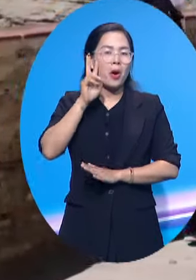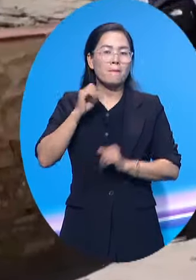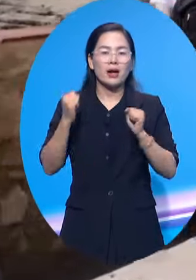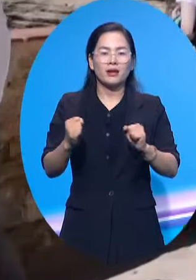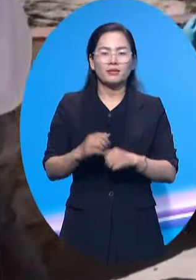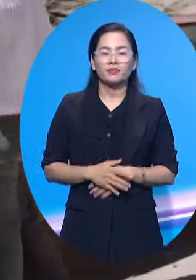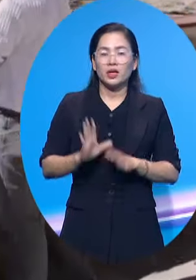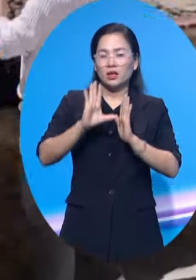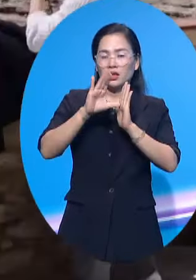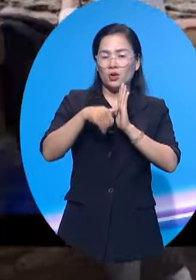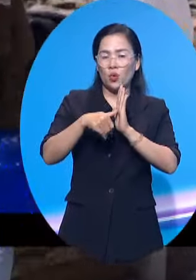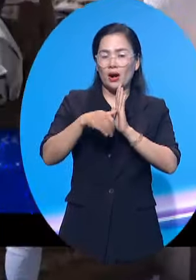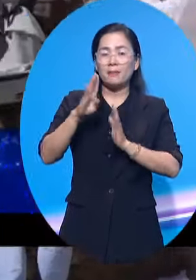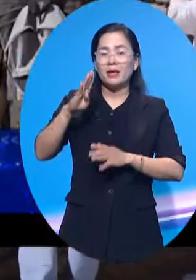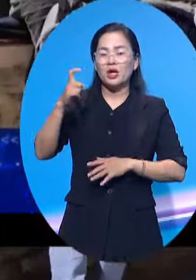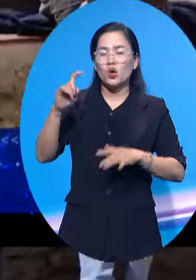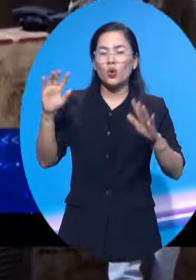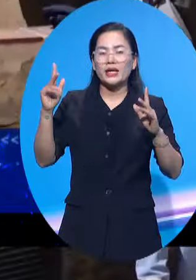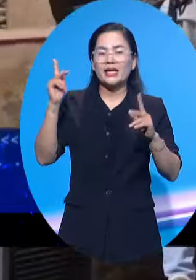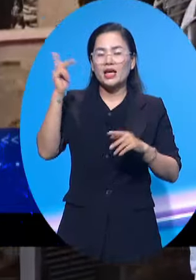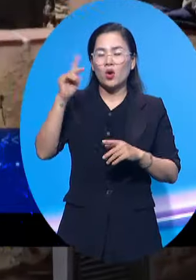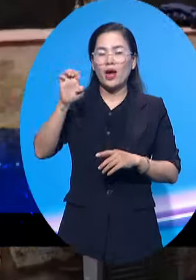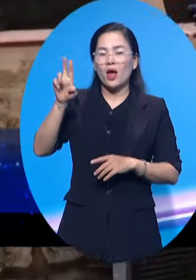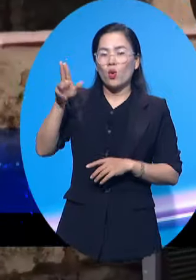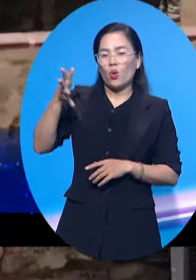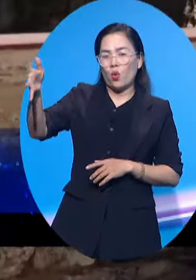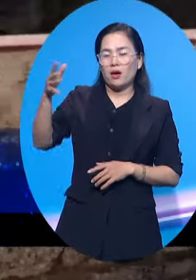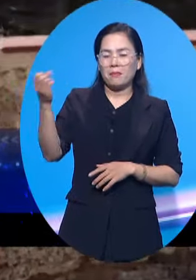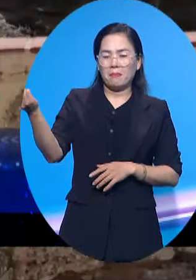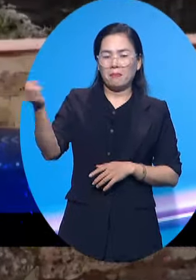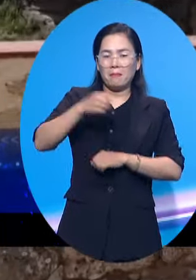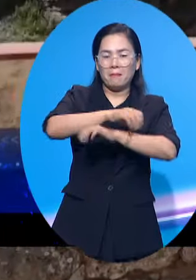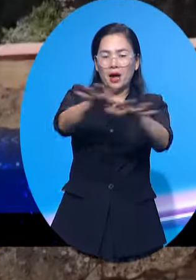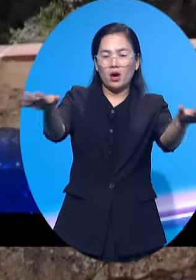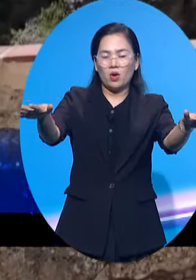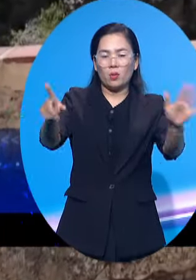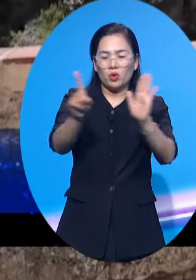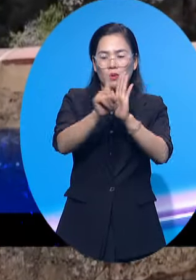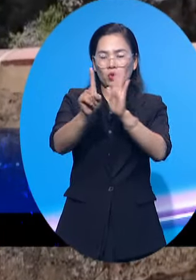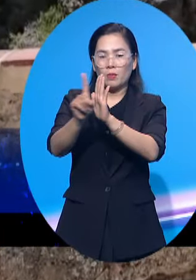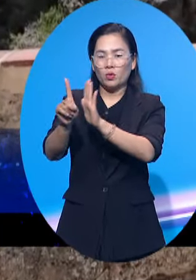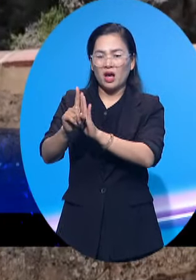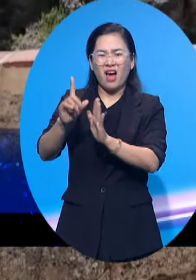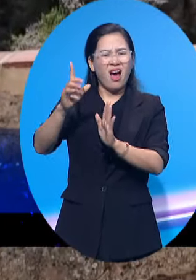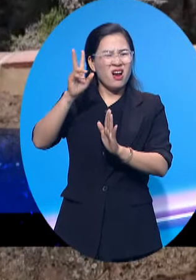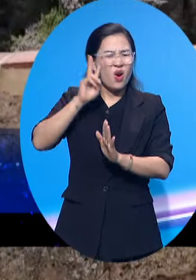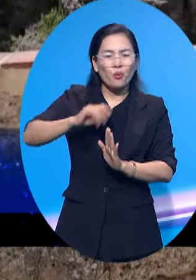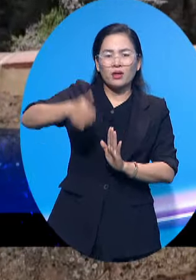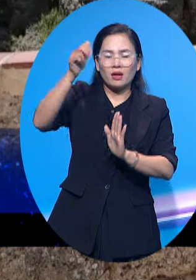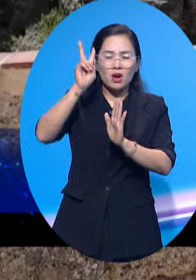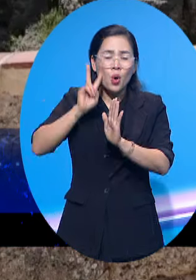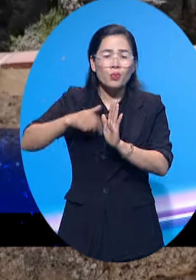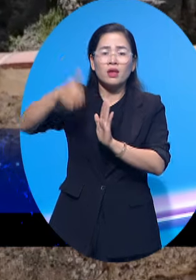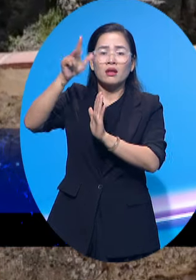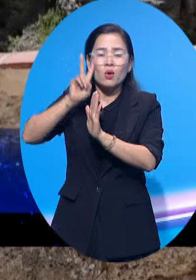Cơ quan Biến đổi Khí hậu Copernicus của EU cho biết trong vòng 10 tháng vừa qua, mỗi tháng đều là tháng nóng nhất so với cùng kỳ các năm